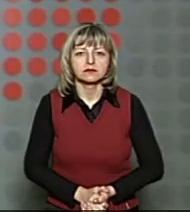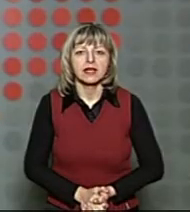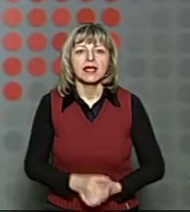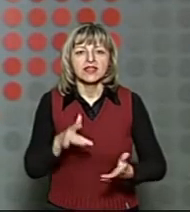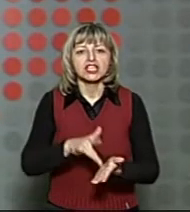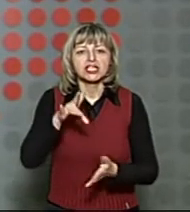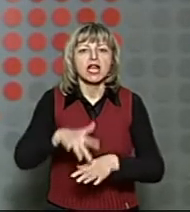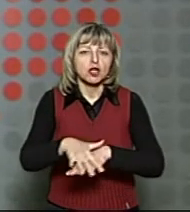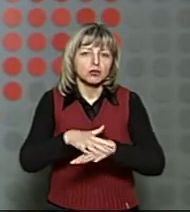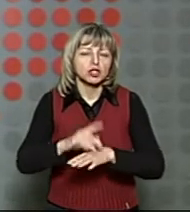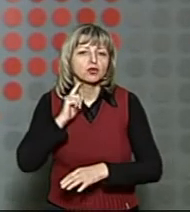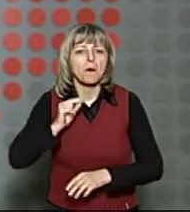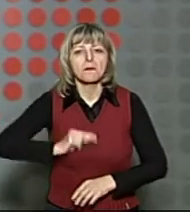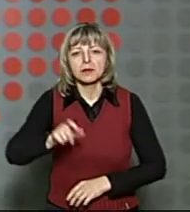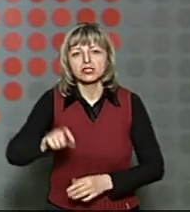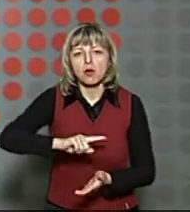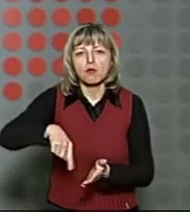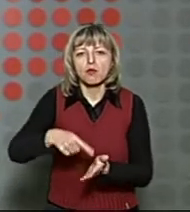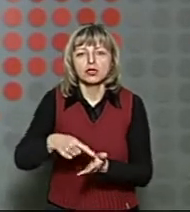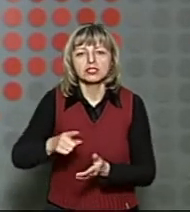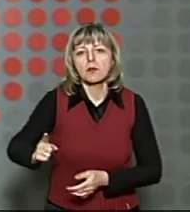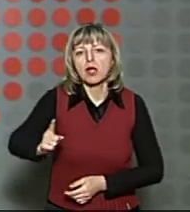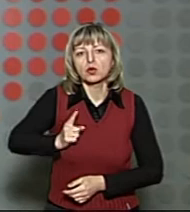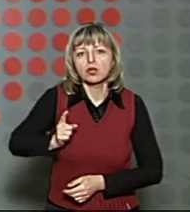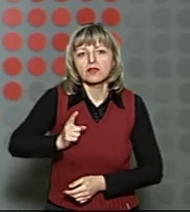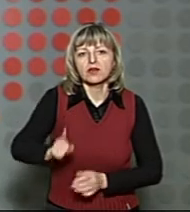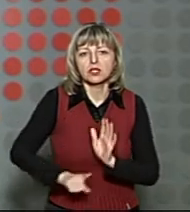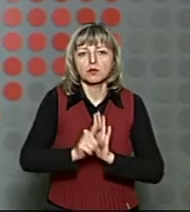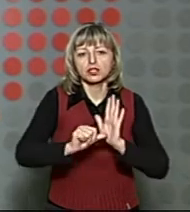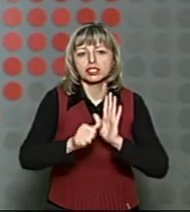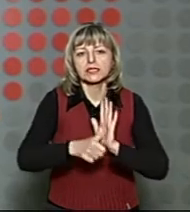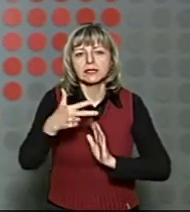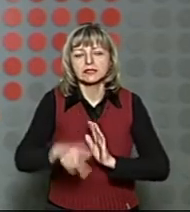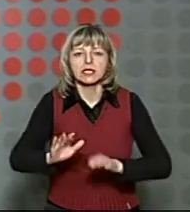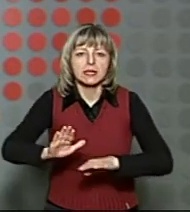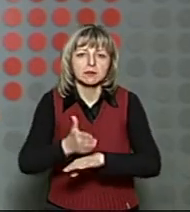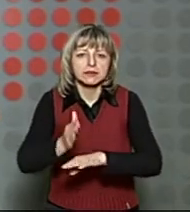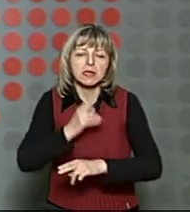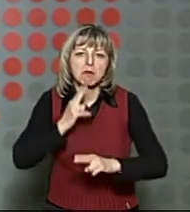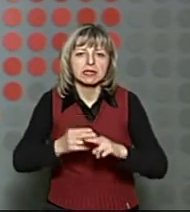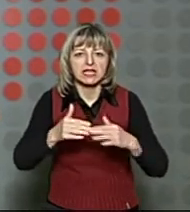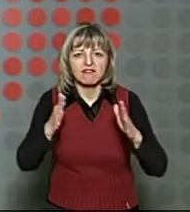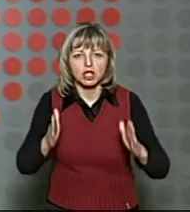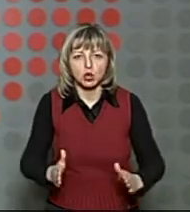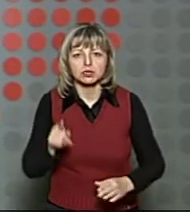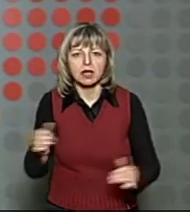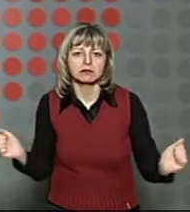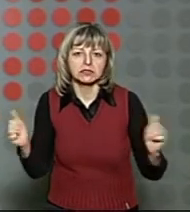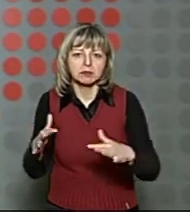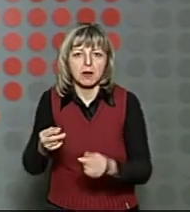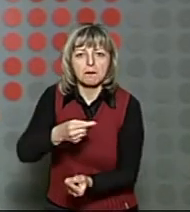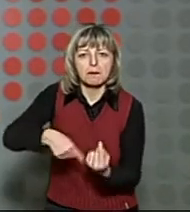На центральному ринку у Луцьку працівники муніципальної варти 16:30 розпочали демонтаж металевих кіосків. Там